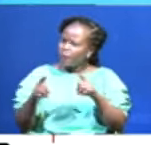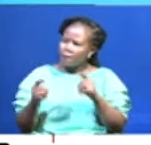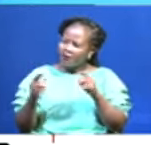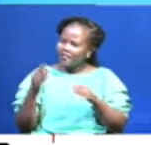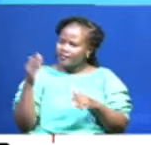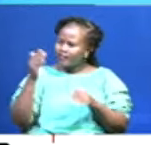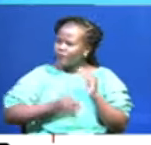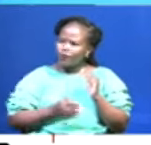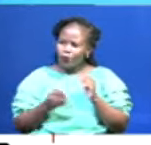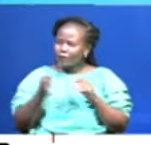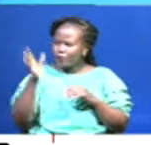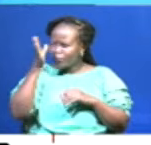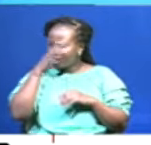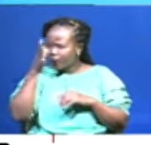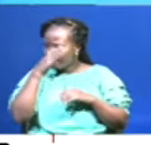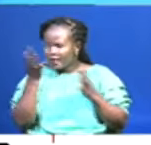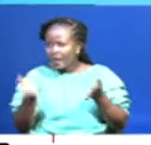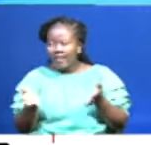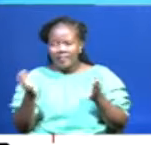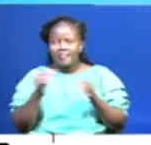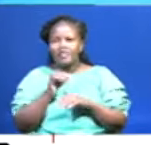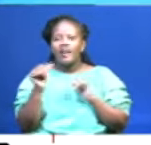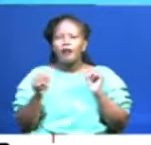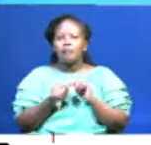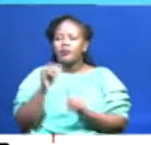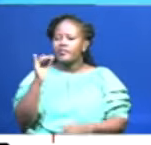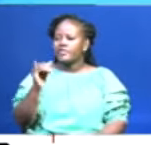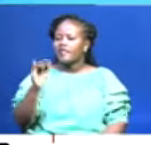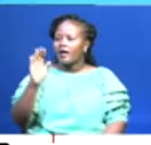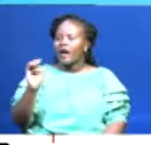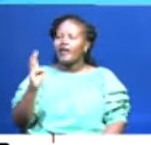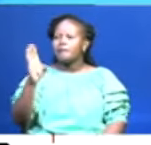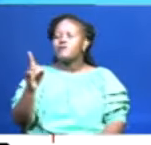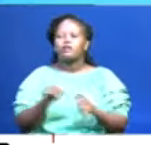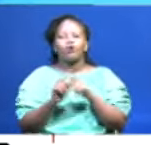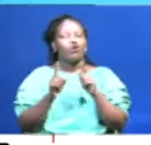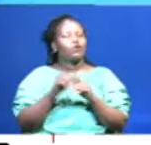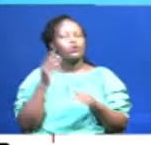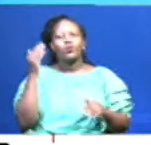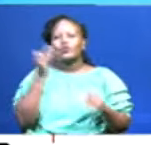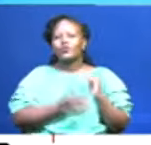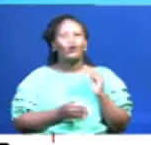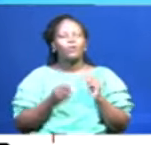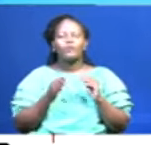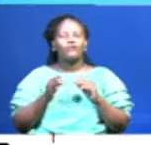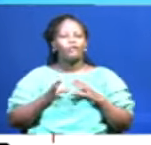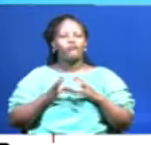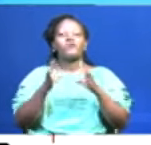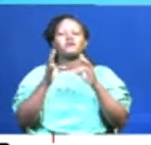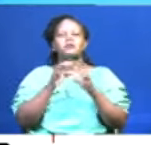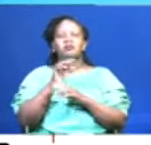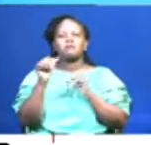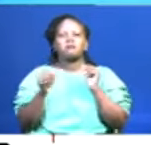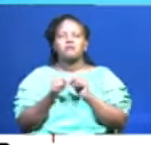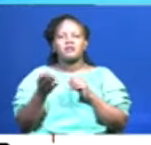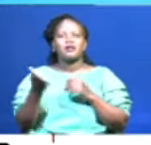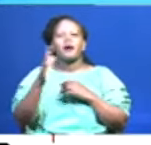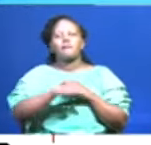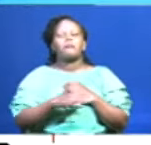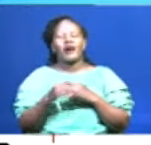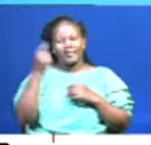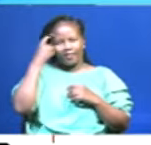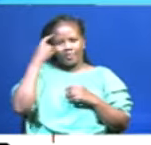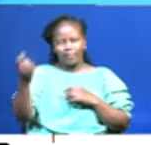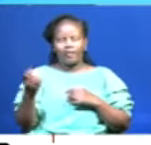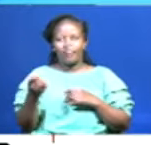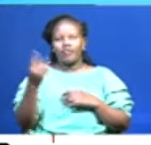uongo kuhusu tume ya IEBC na pia kukomesha shinikizo zao kuhusu kurejeshwa kwa makamishna wanne wa